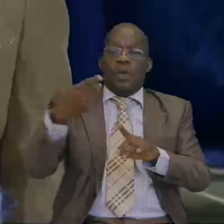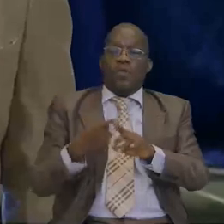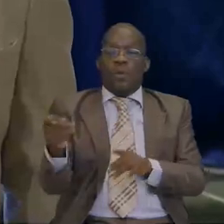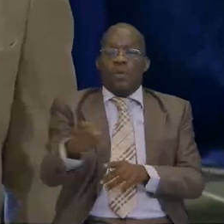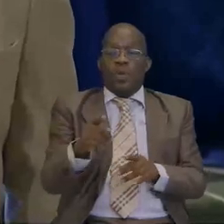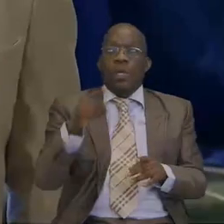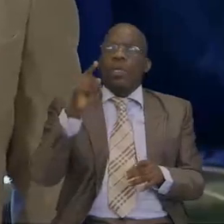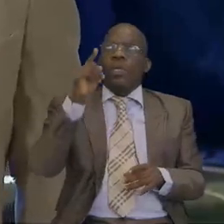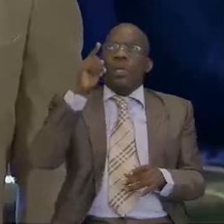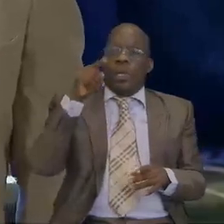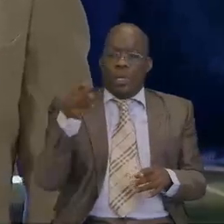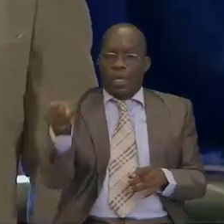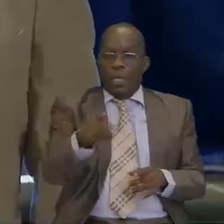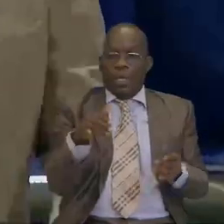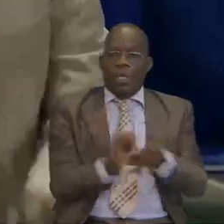Celui qui vaincra,